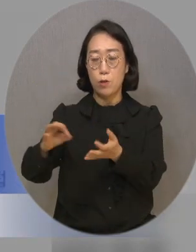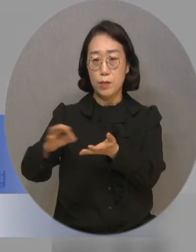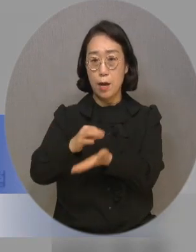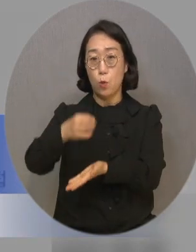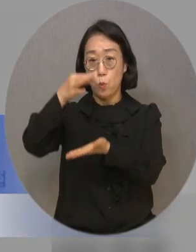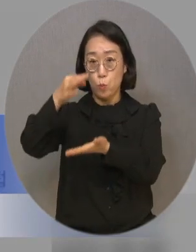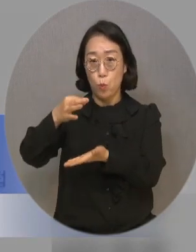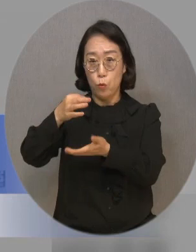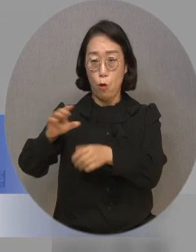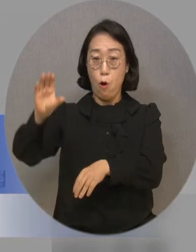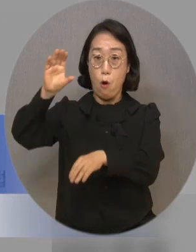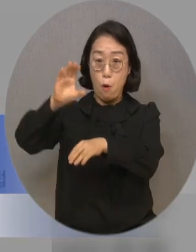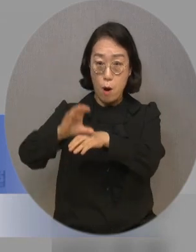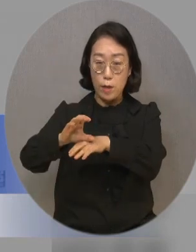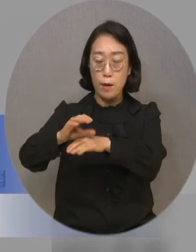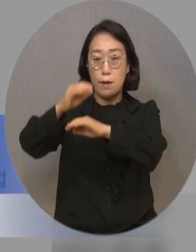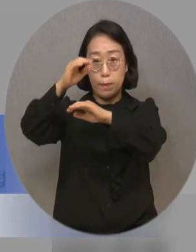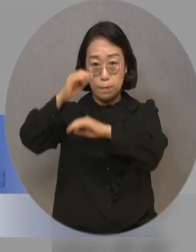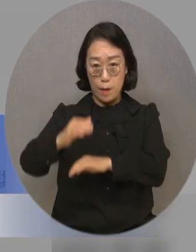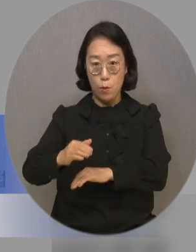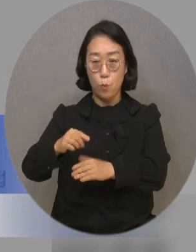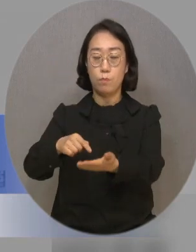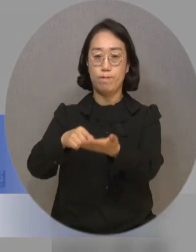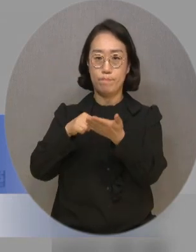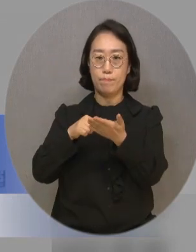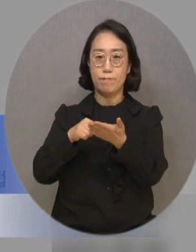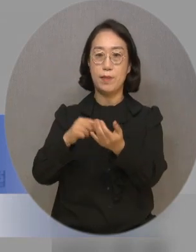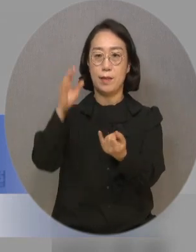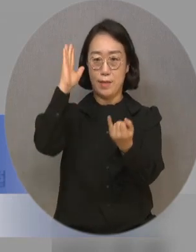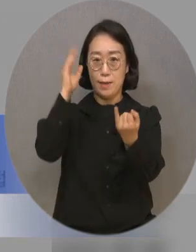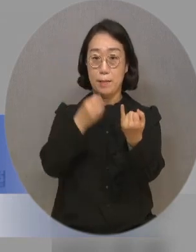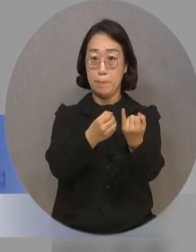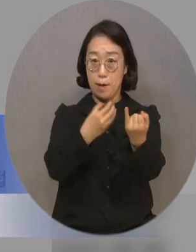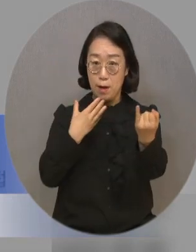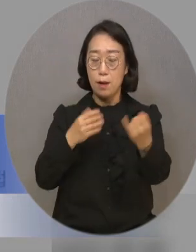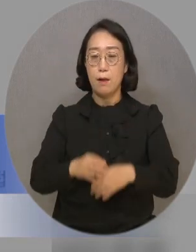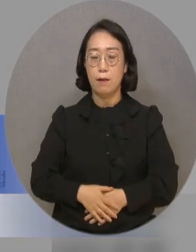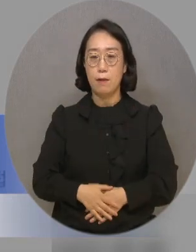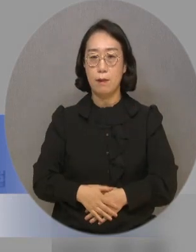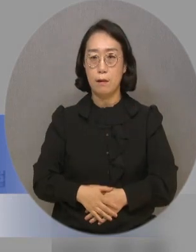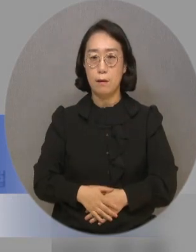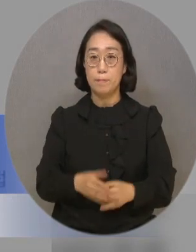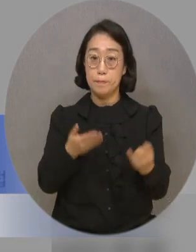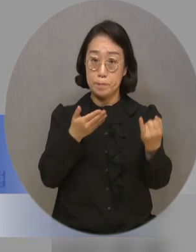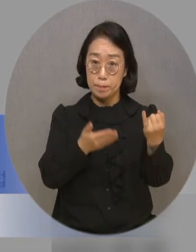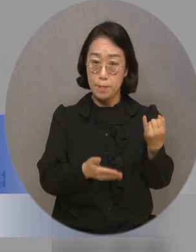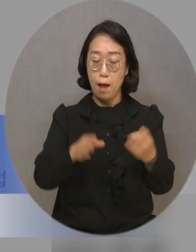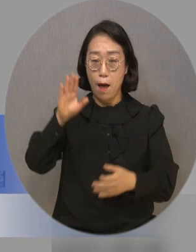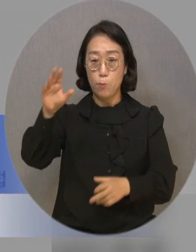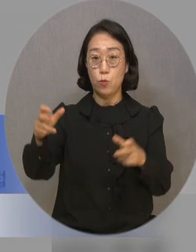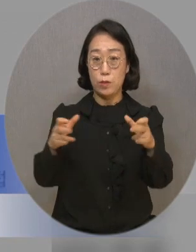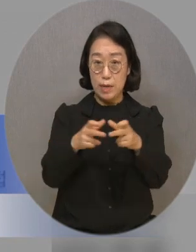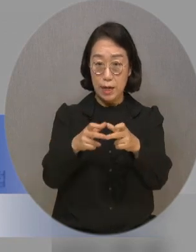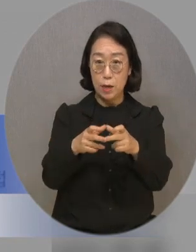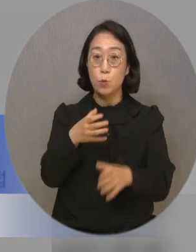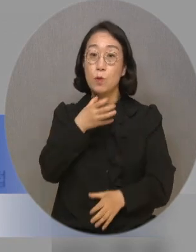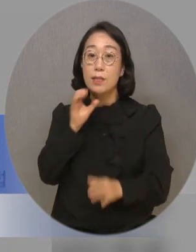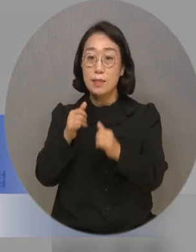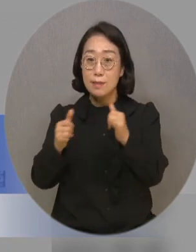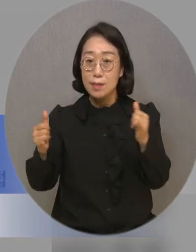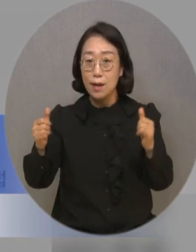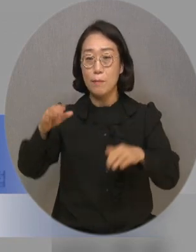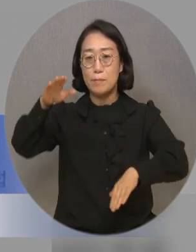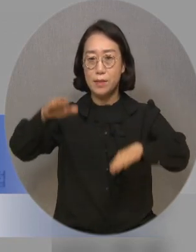확충을 촉진하기 위한 내용이 주요 개정안이라고 밝혔는데요. 한편 김 의원은 장애인과 고령자 등의